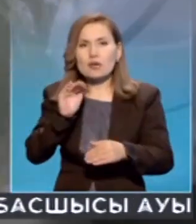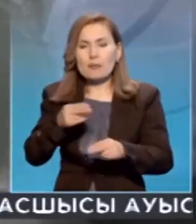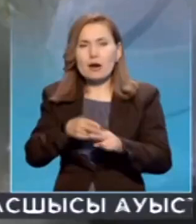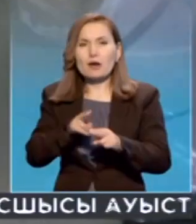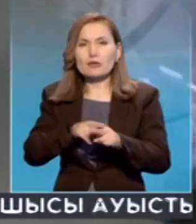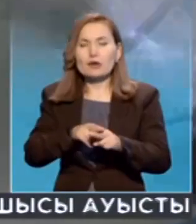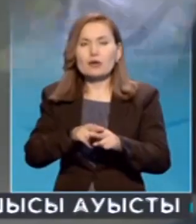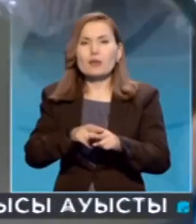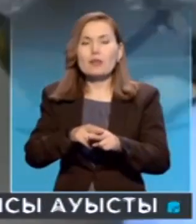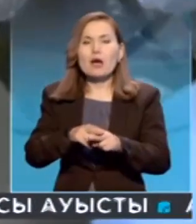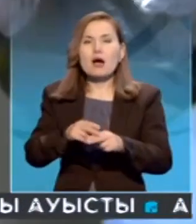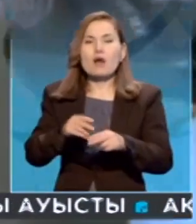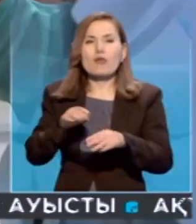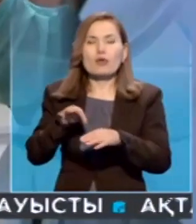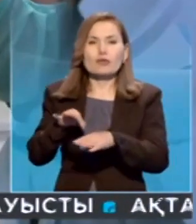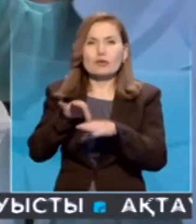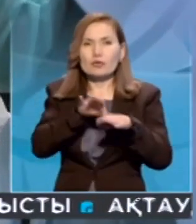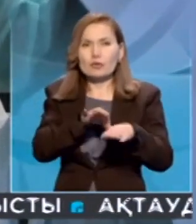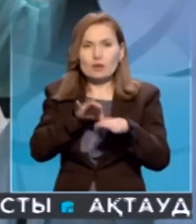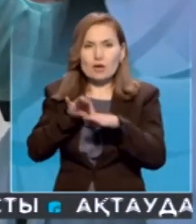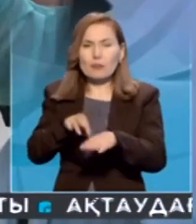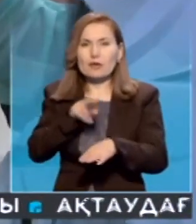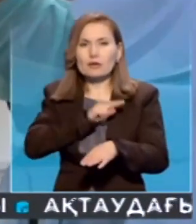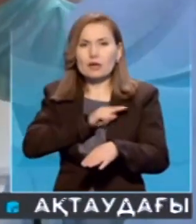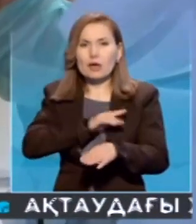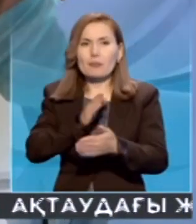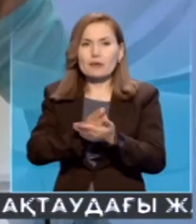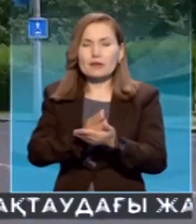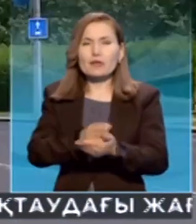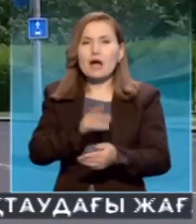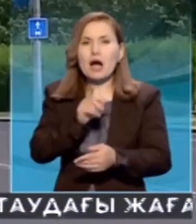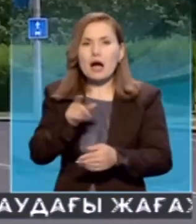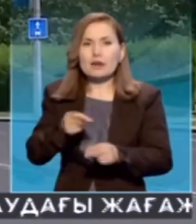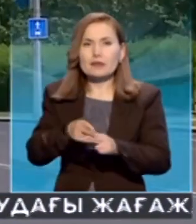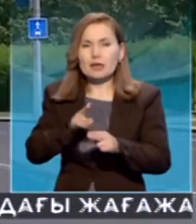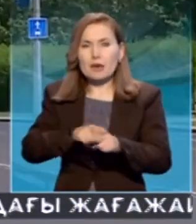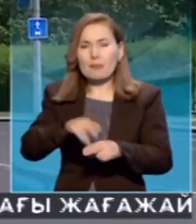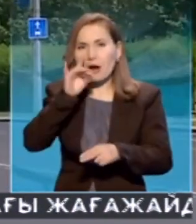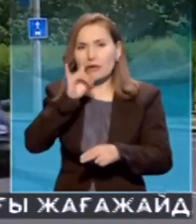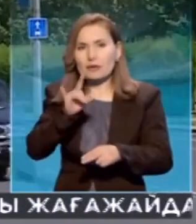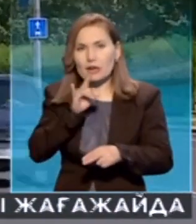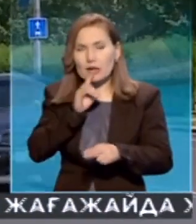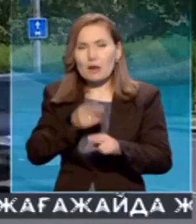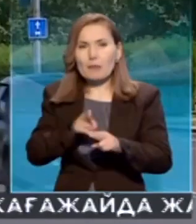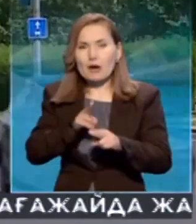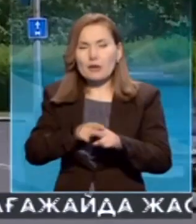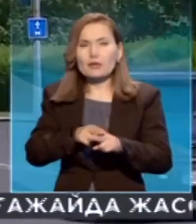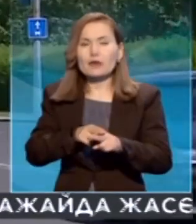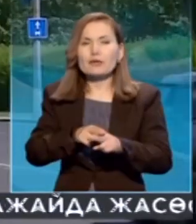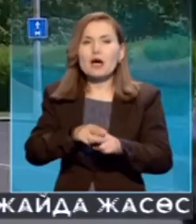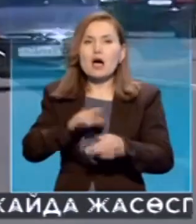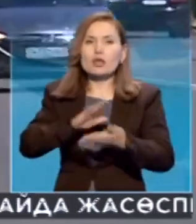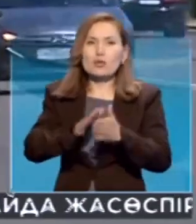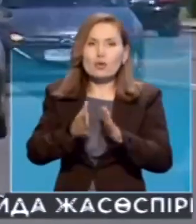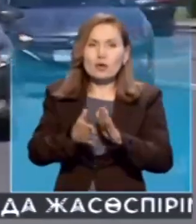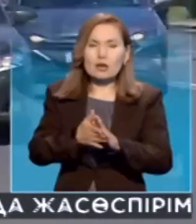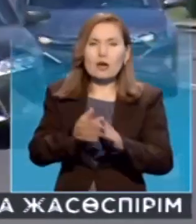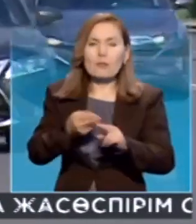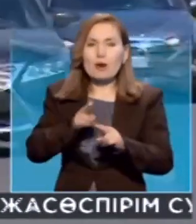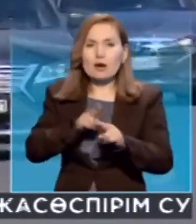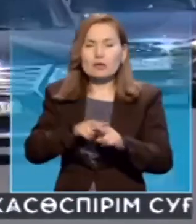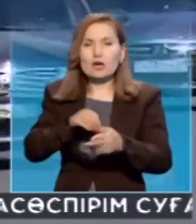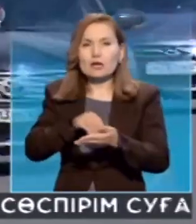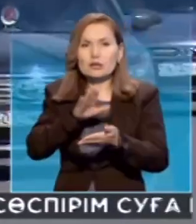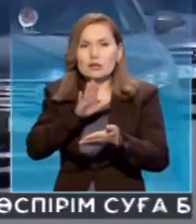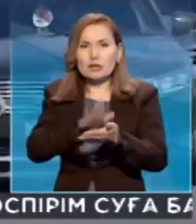жүргізуші, тауар жеткізуші болып жұмыс істейтінін айтады. Бұл саладағы азаматтар елде азаматтық құқықтық шартпен немесе жеке кәсіпкер ретінде